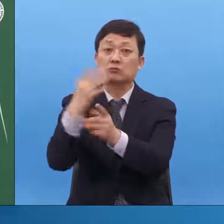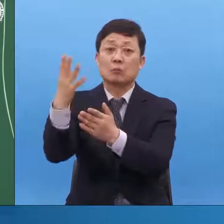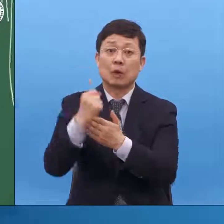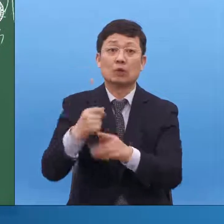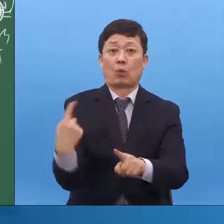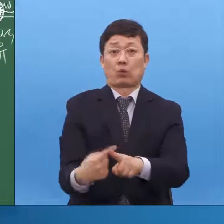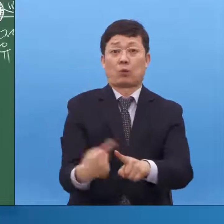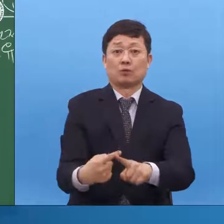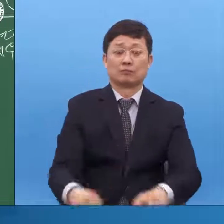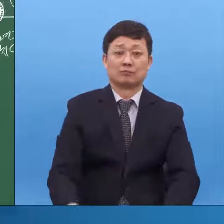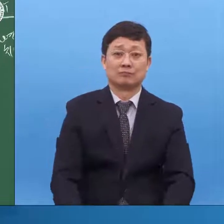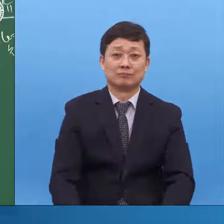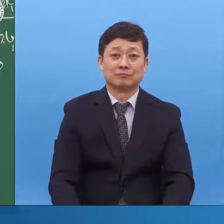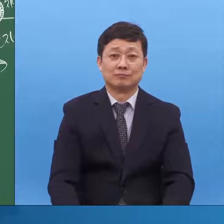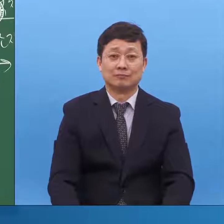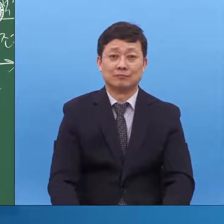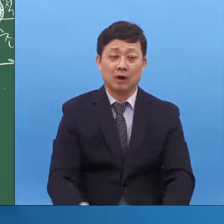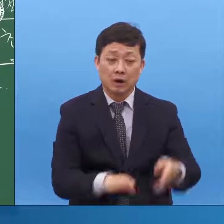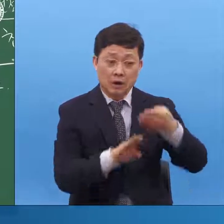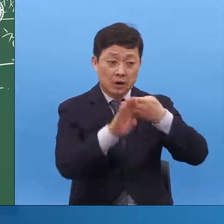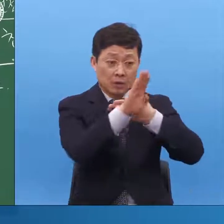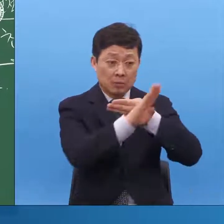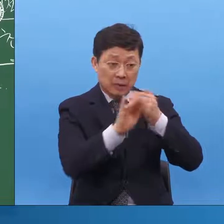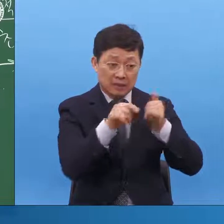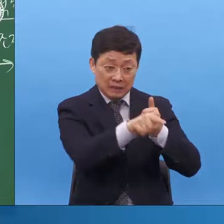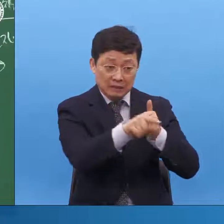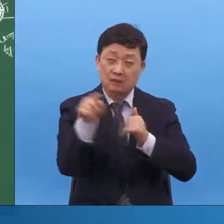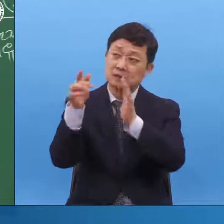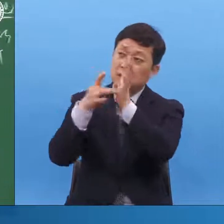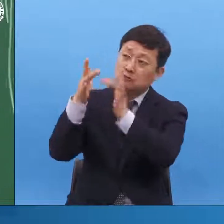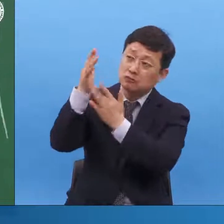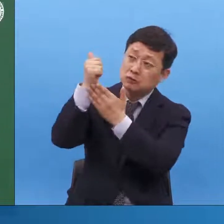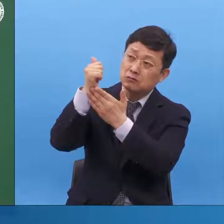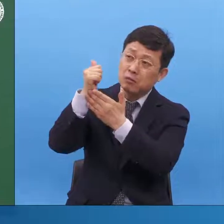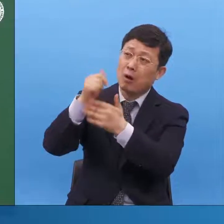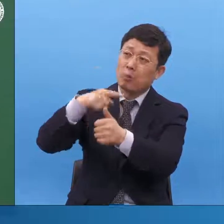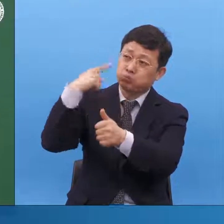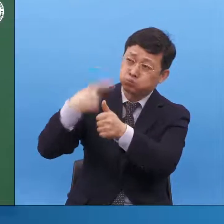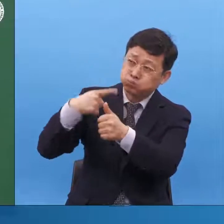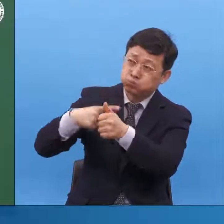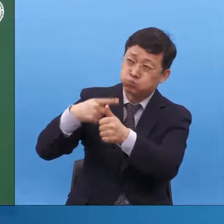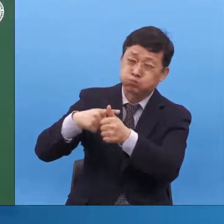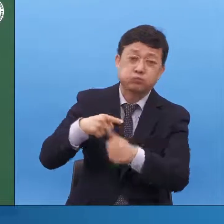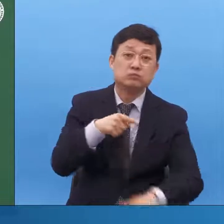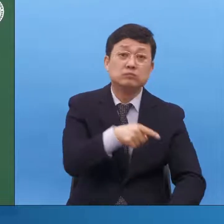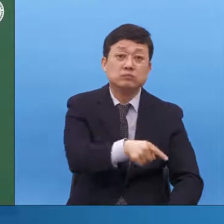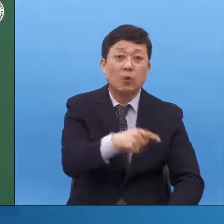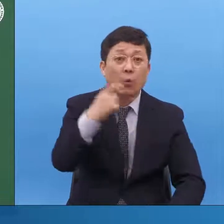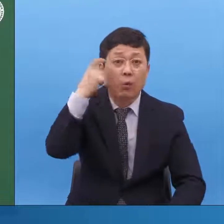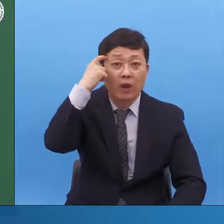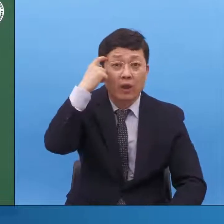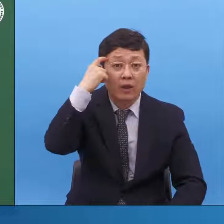바리새인들은 왜 예수님을 자꾸 비난했을까요? And why did the Pharisees continue to criticize Jesus?